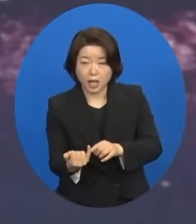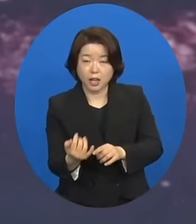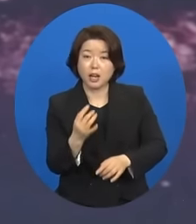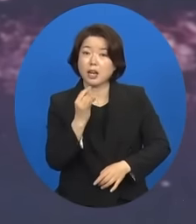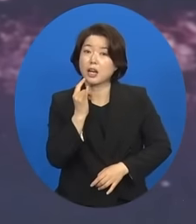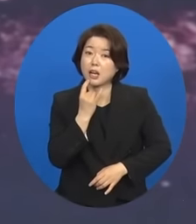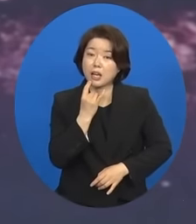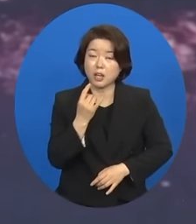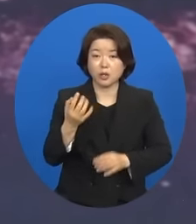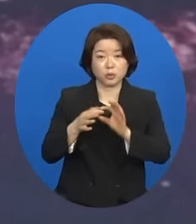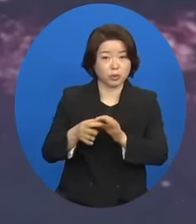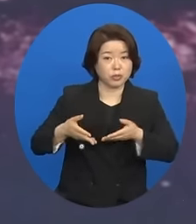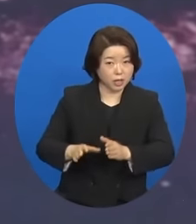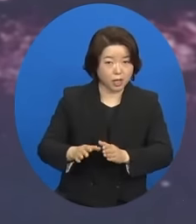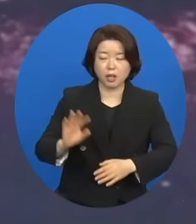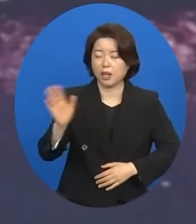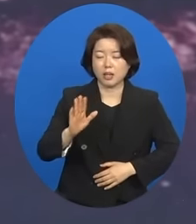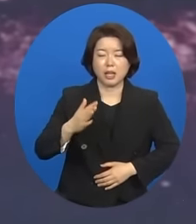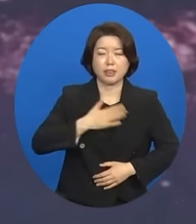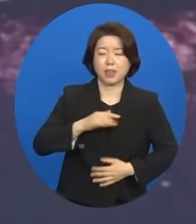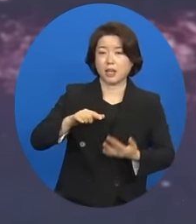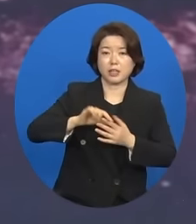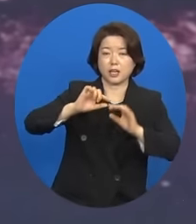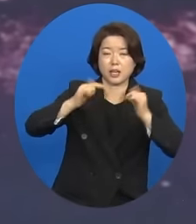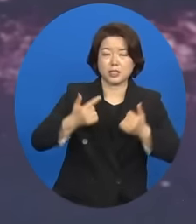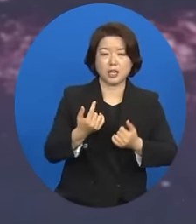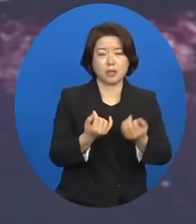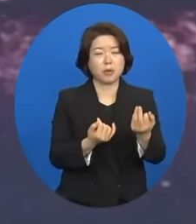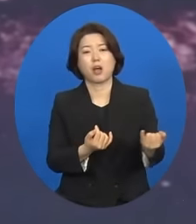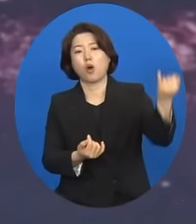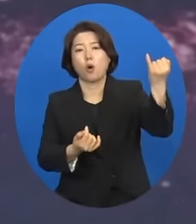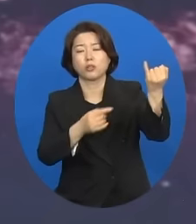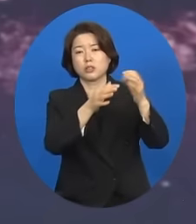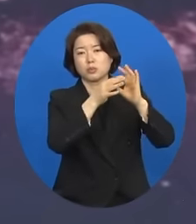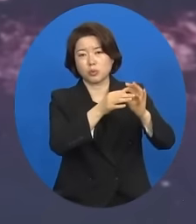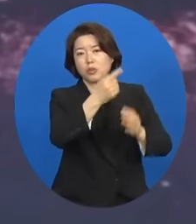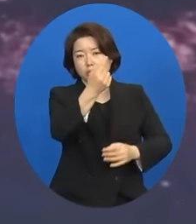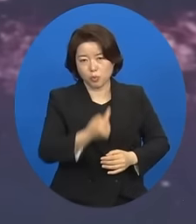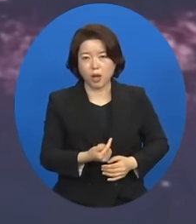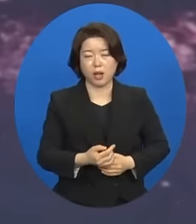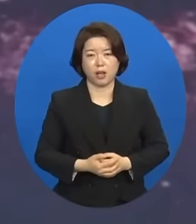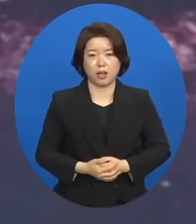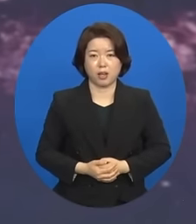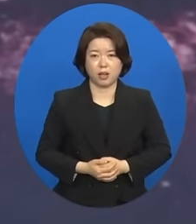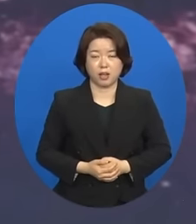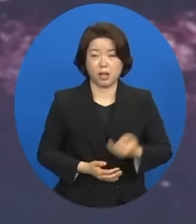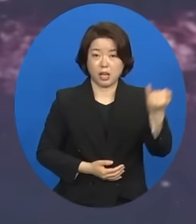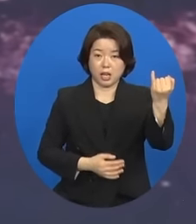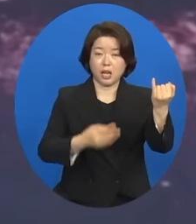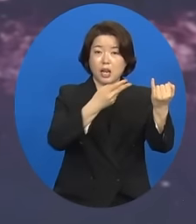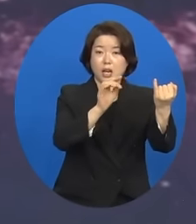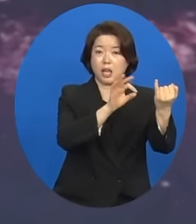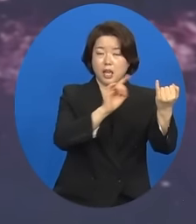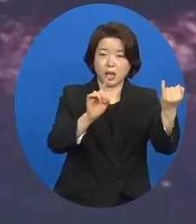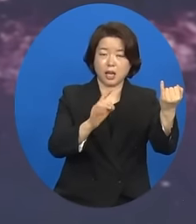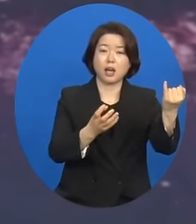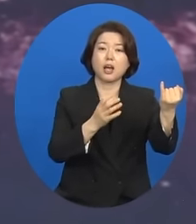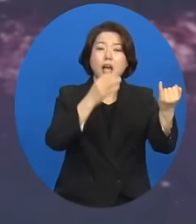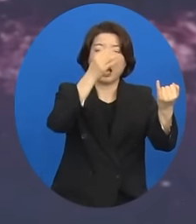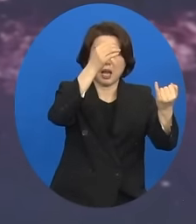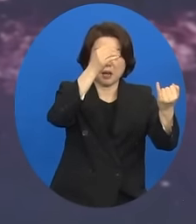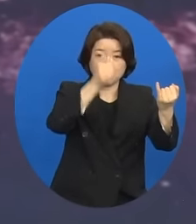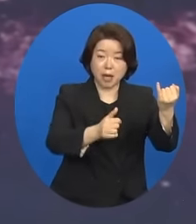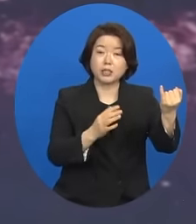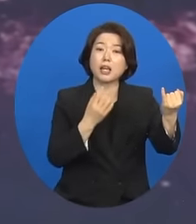아닙니다 자신이 택하지 않은 레아를 통해서 오는 거예요 레아의 아들 유다가 바로